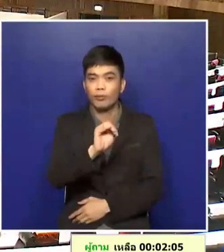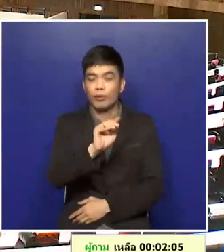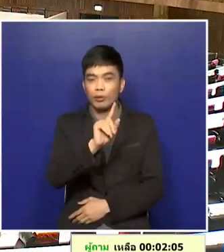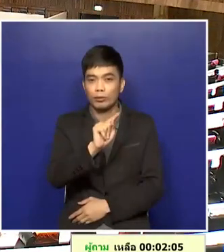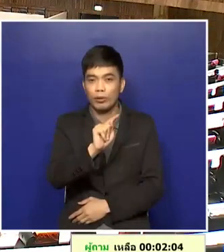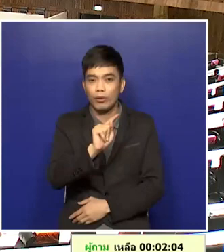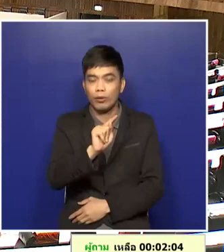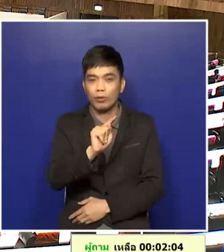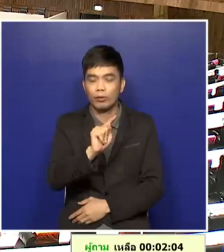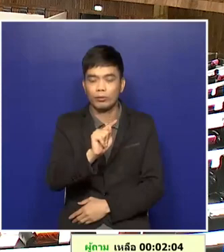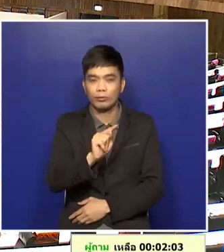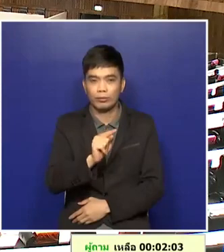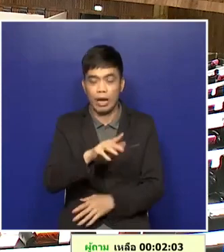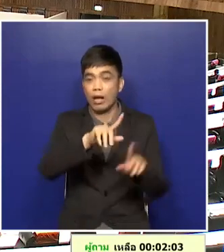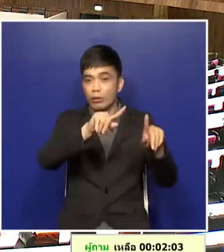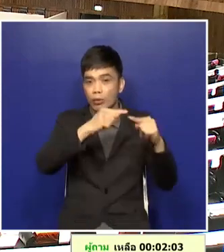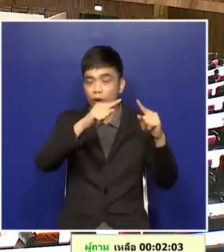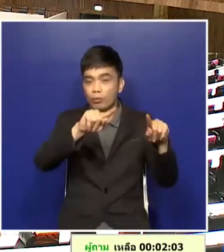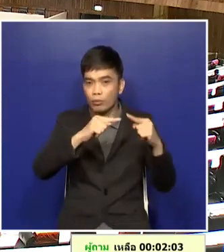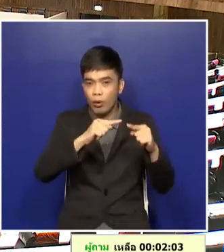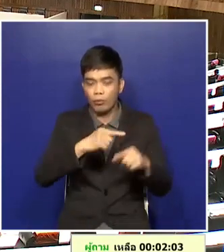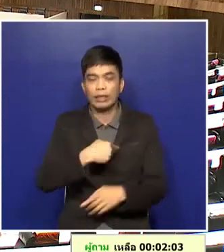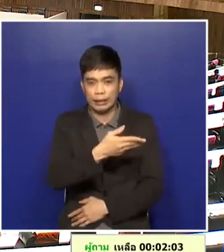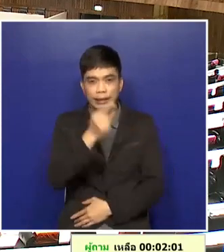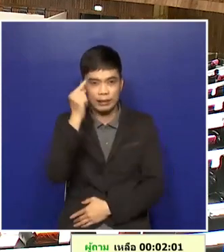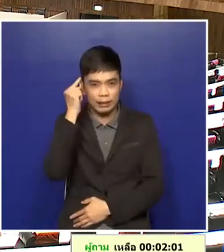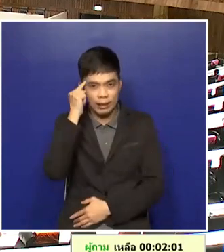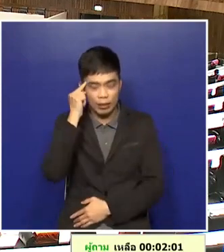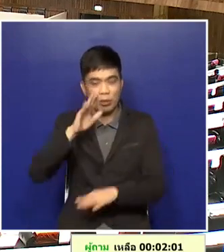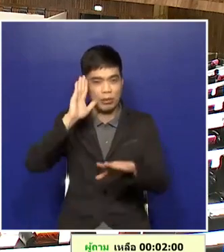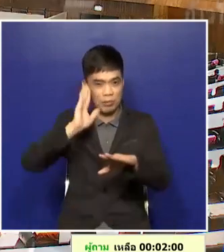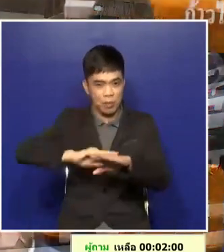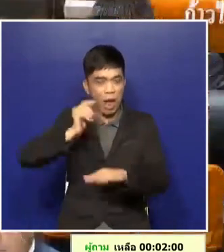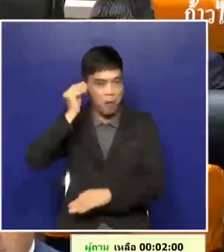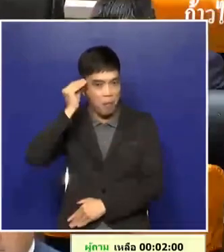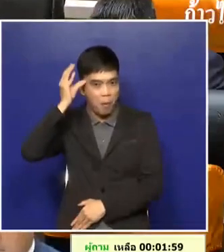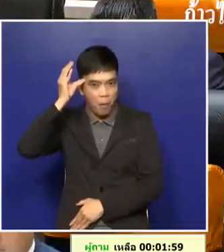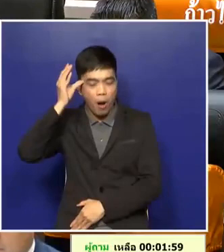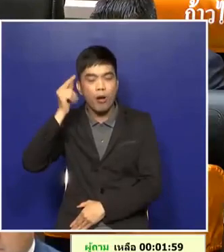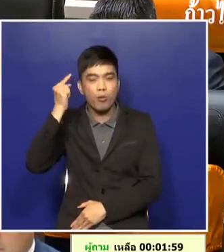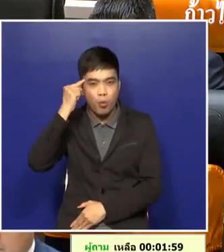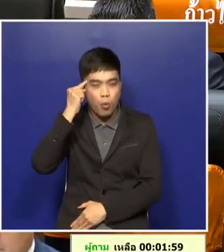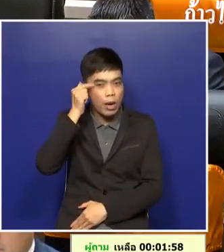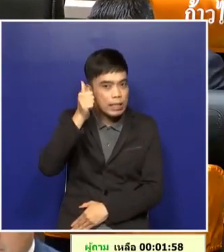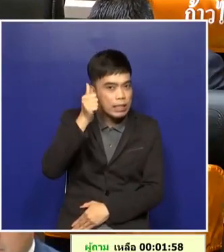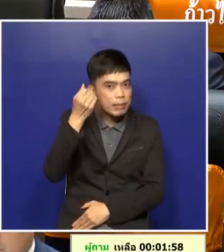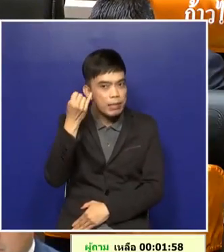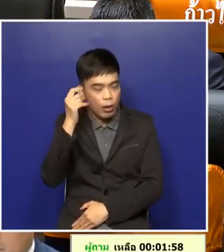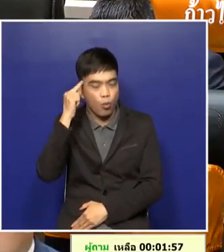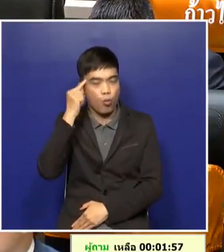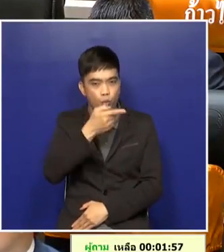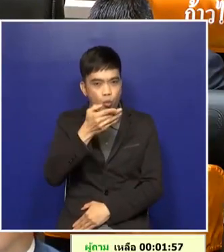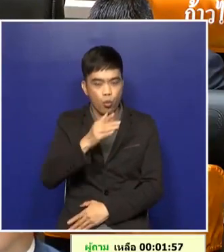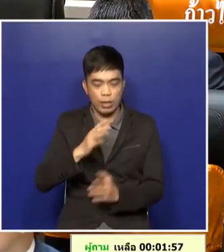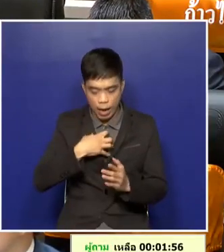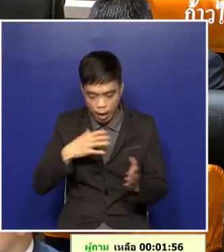ได้มาก็เชื่อครับที่ท่านตอบมาล่าสุดเนี่ยก็เชื่อว่าท่านเป็นคนมีความสามารถมีความรู้แล้วก็รู้ว่าอะไรมันดีนะครับก็อยากให้ท่านผลัก